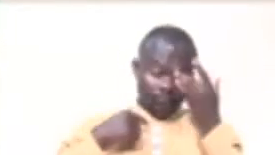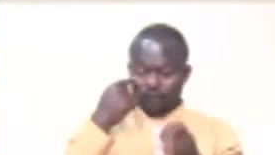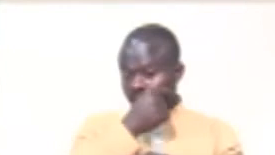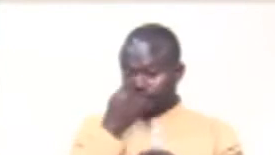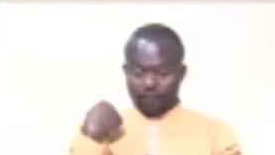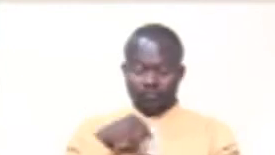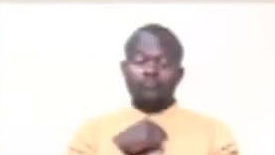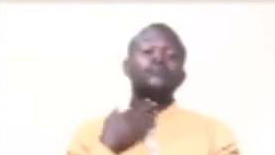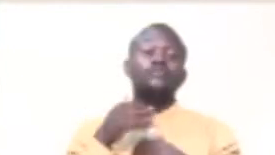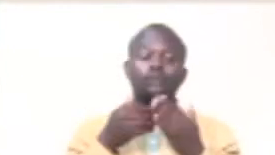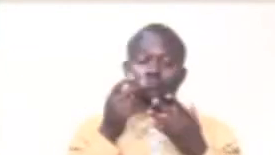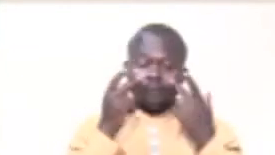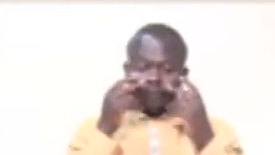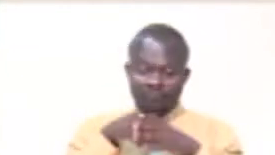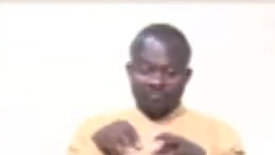turashaka kureba uburyo